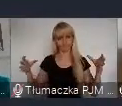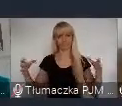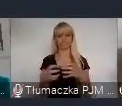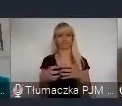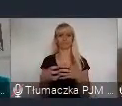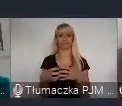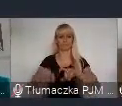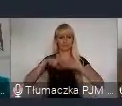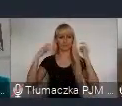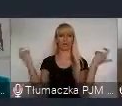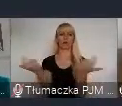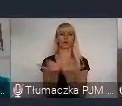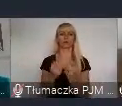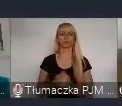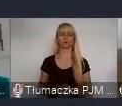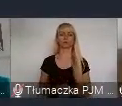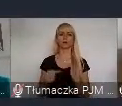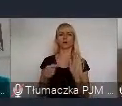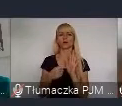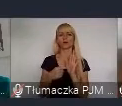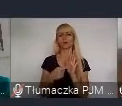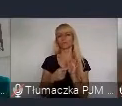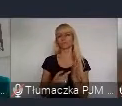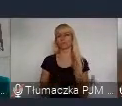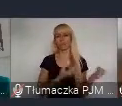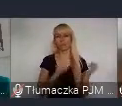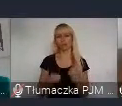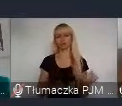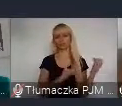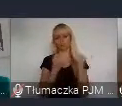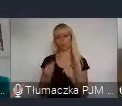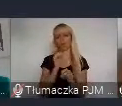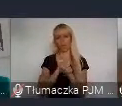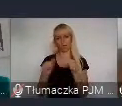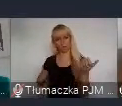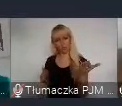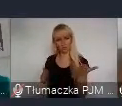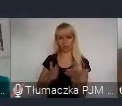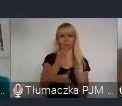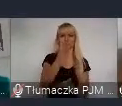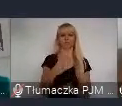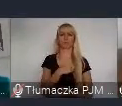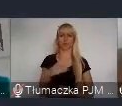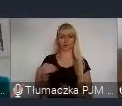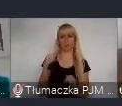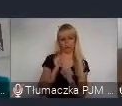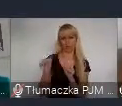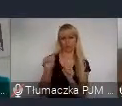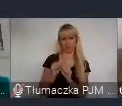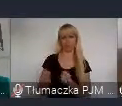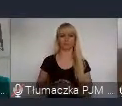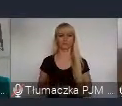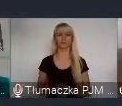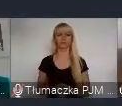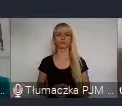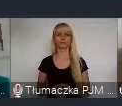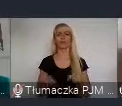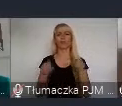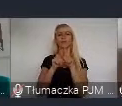tras transportowych, korytarzy transportowych przebiega przez Polskę i druga to jest zwiększenie dostępności regionów i subregionów, czyli taka